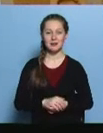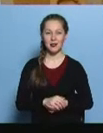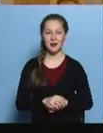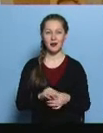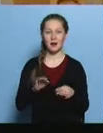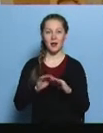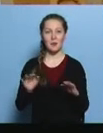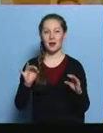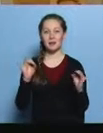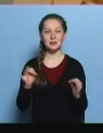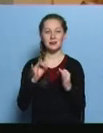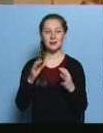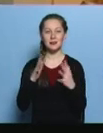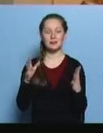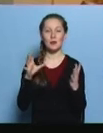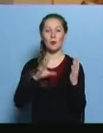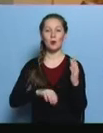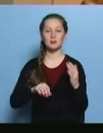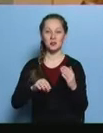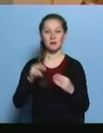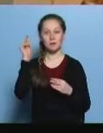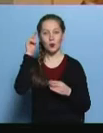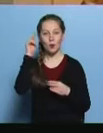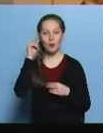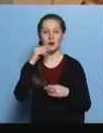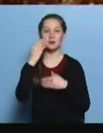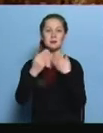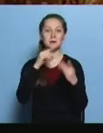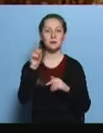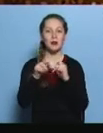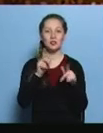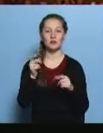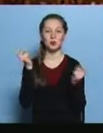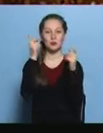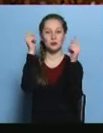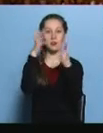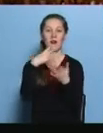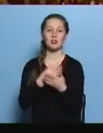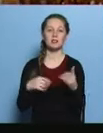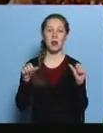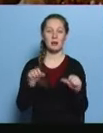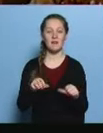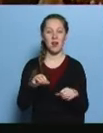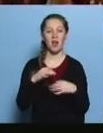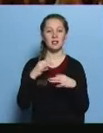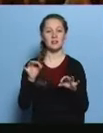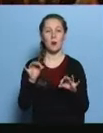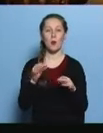интересно. После окончания урока подходят, задают вопросы. Они здесь узнают свои права, здесь свои свободы,